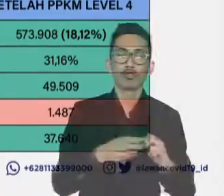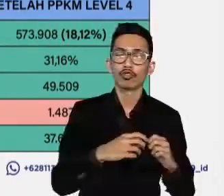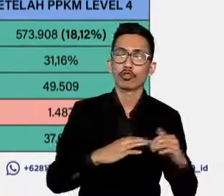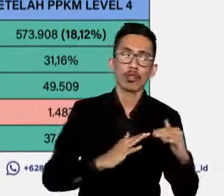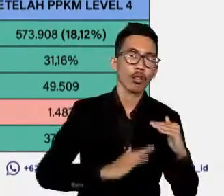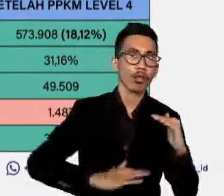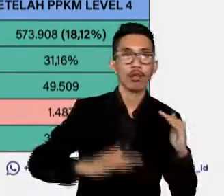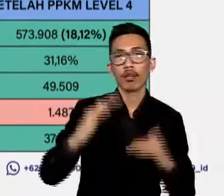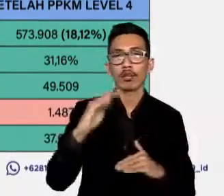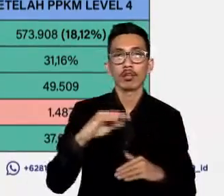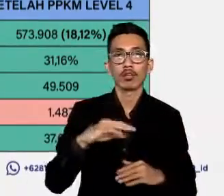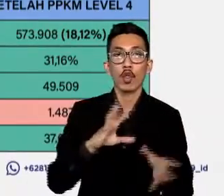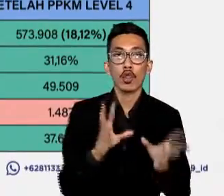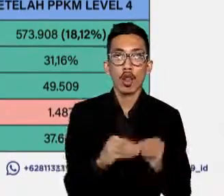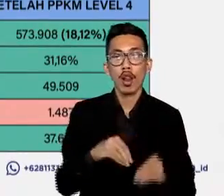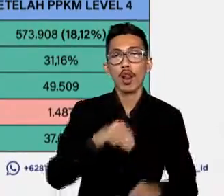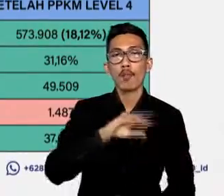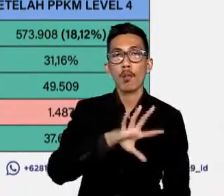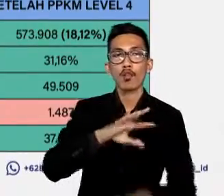yaitu